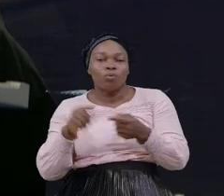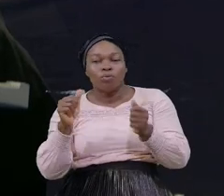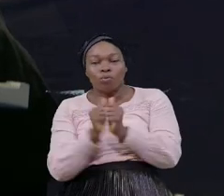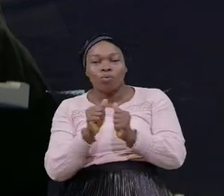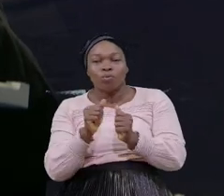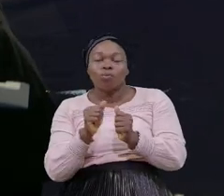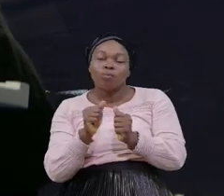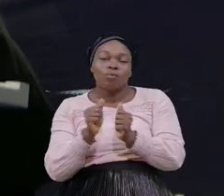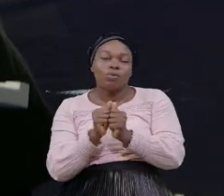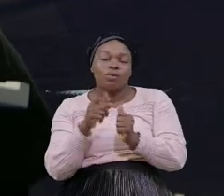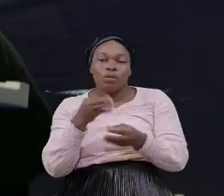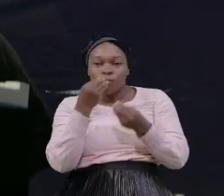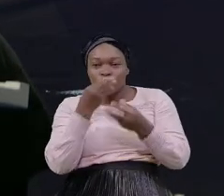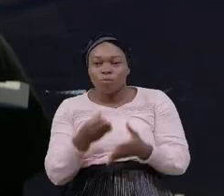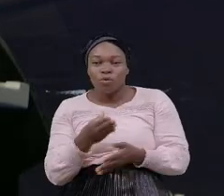le formulaire et puis